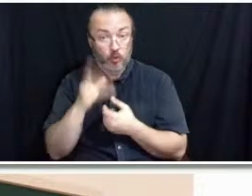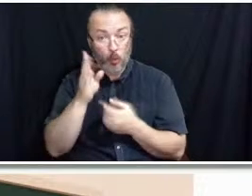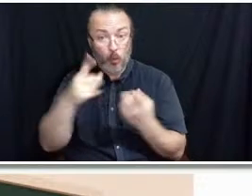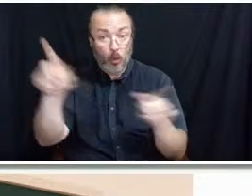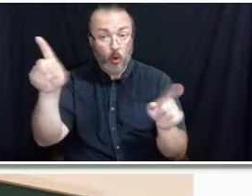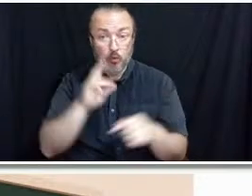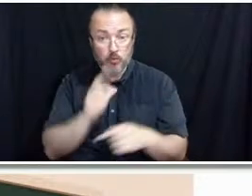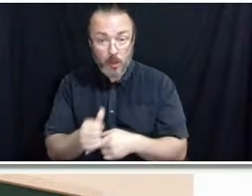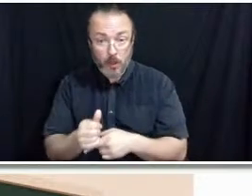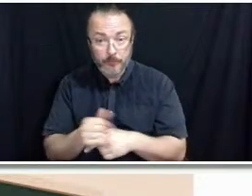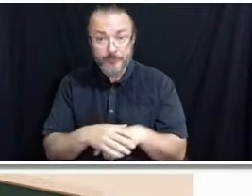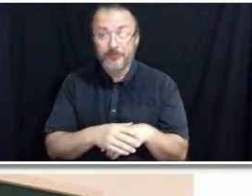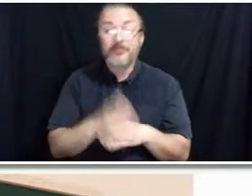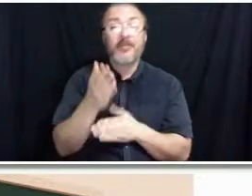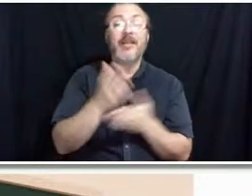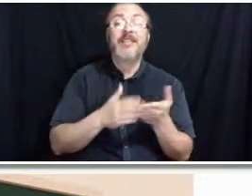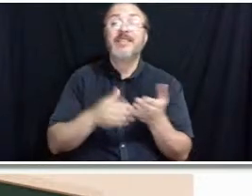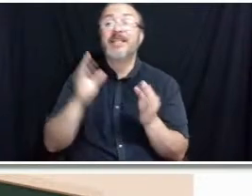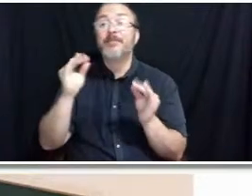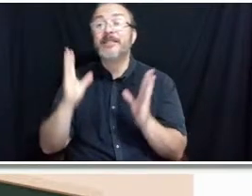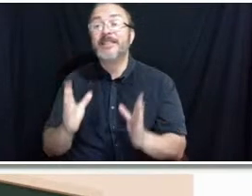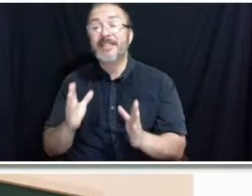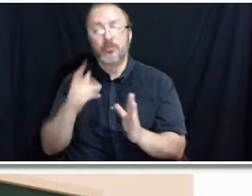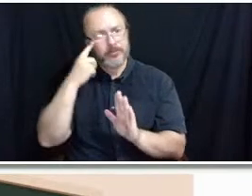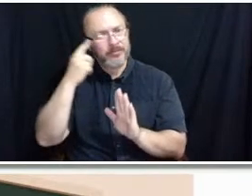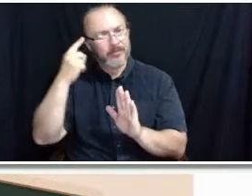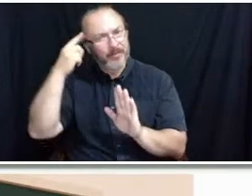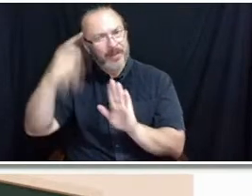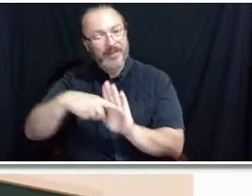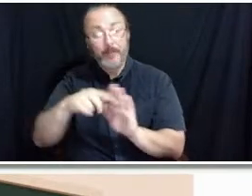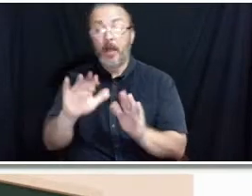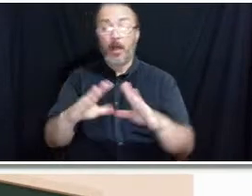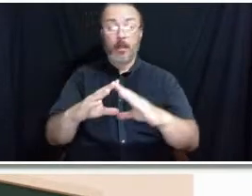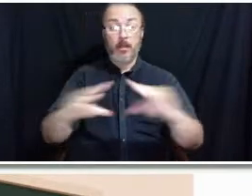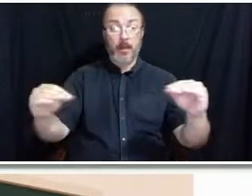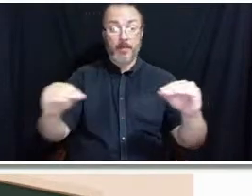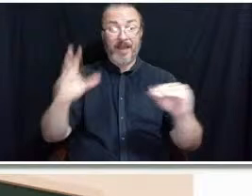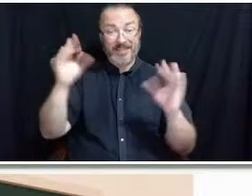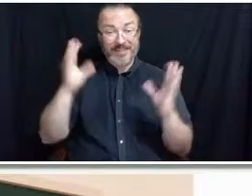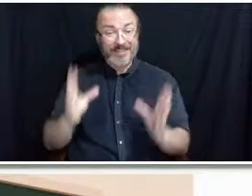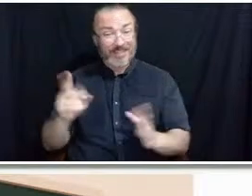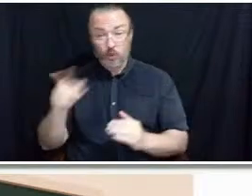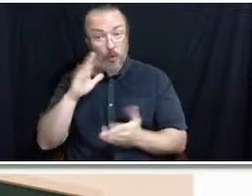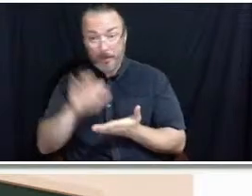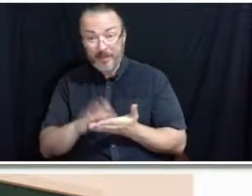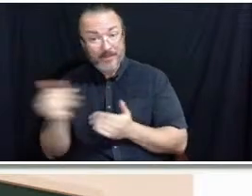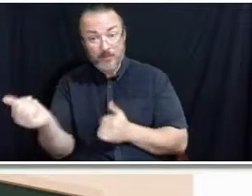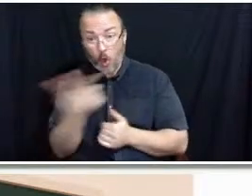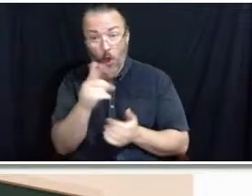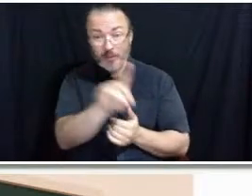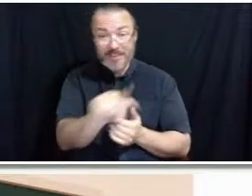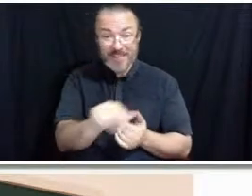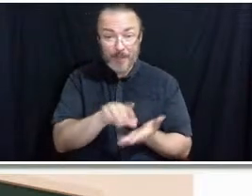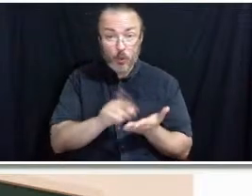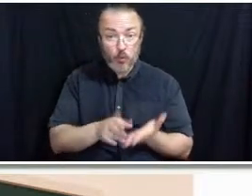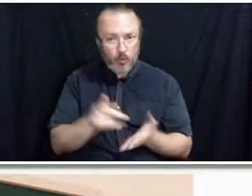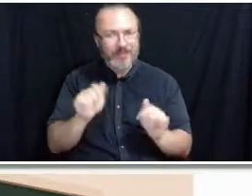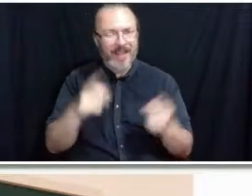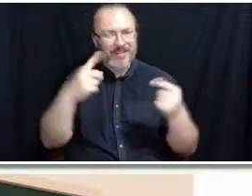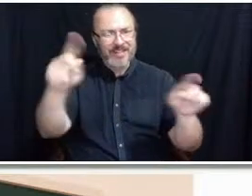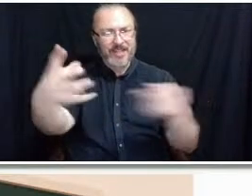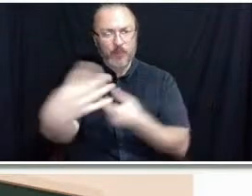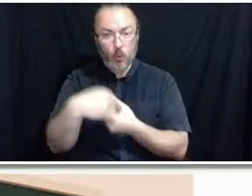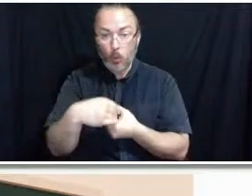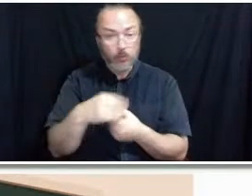Certains enseignants peuvent avoir des vues bien ancrées sur le potentiel d'apprentissage des étudiants. Au Liban, les enseignants ne pensaient pas que tous les élèves handicapés puissent